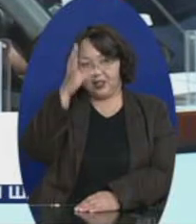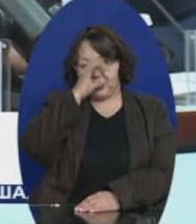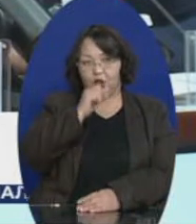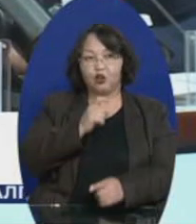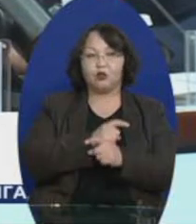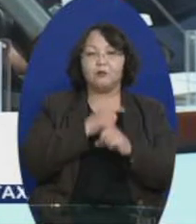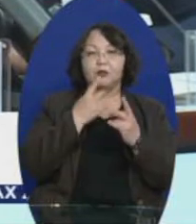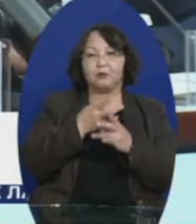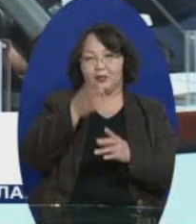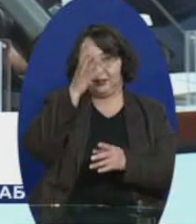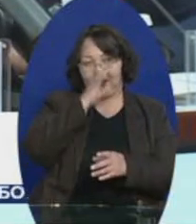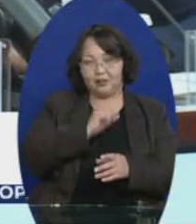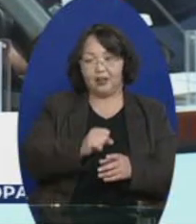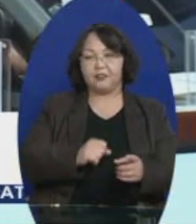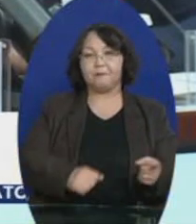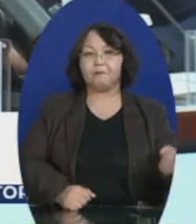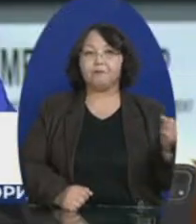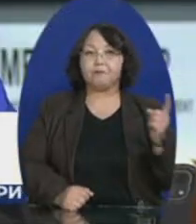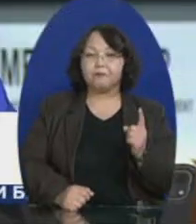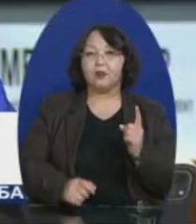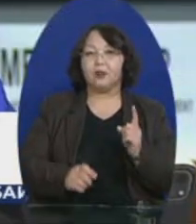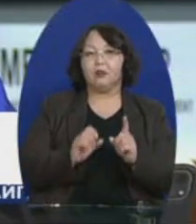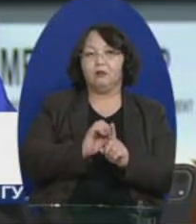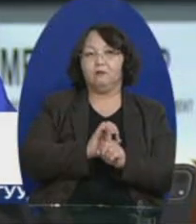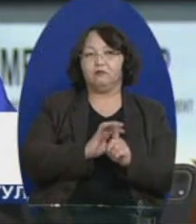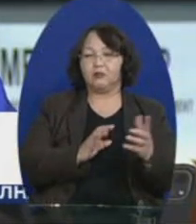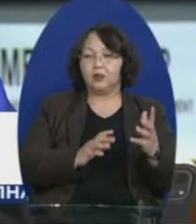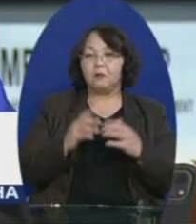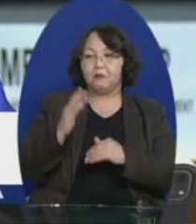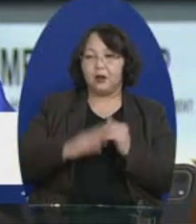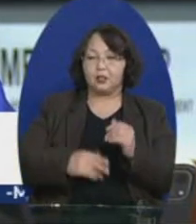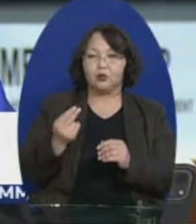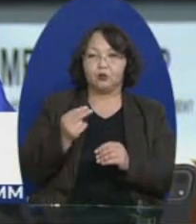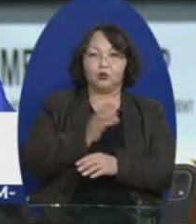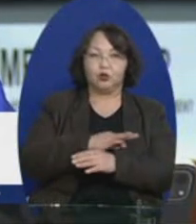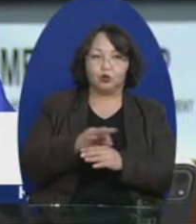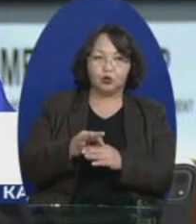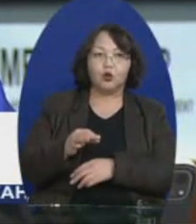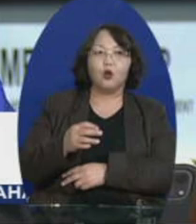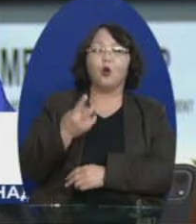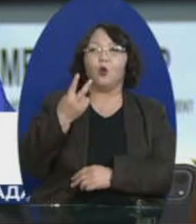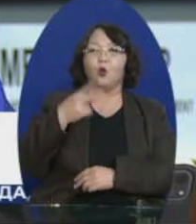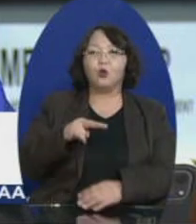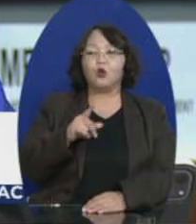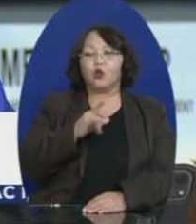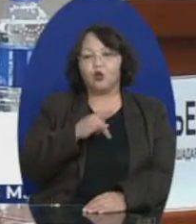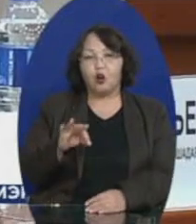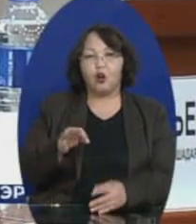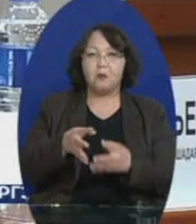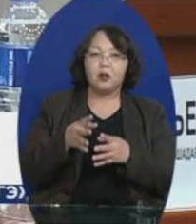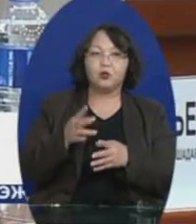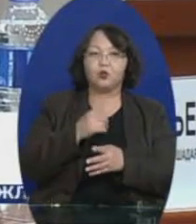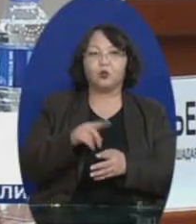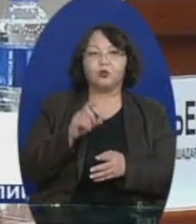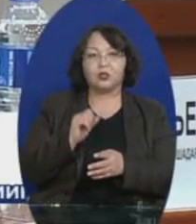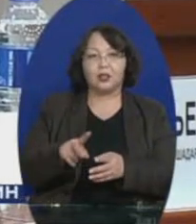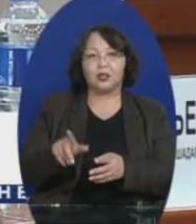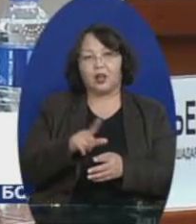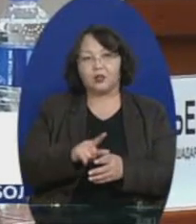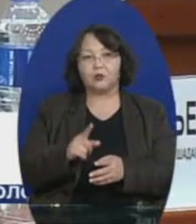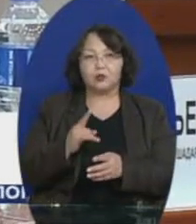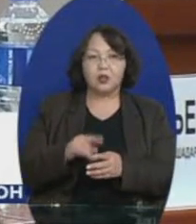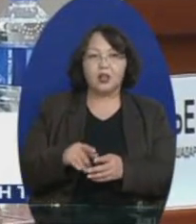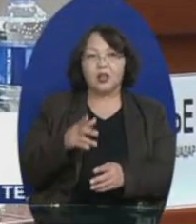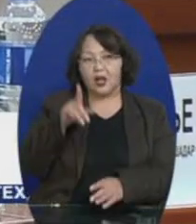сайд Мариан Юркагийн альчлын бүрэлдэхүүнд барилгын зураг төсөлсөл, үл хөдлөх хөрөнгийн зуучлал, өмгөөллийн фирм, эрүүл мэнд, эмийн